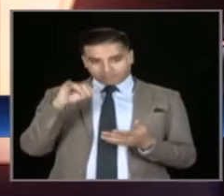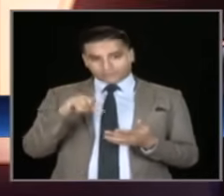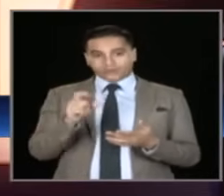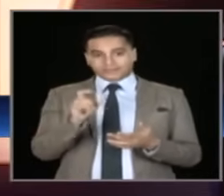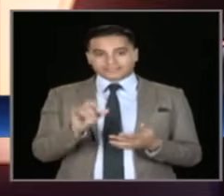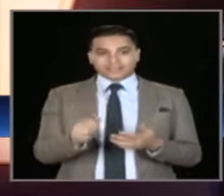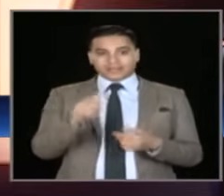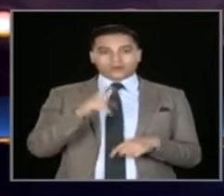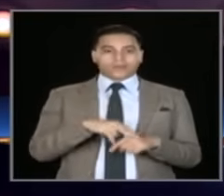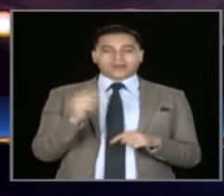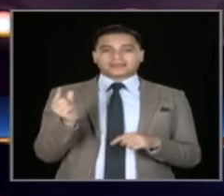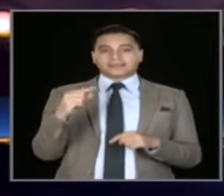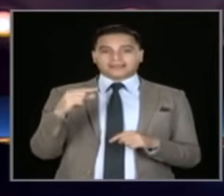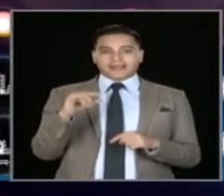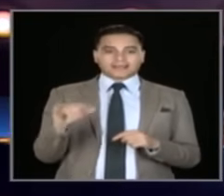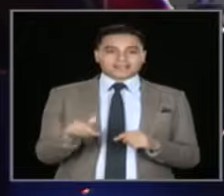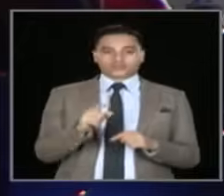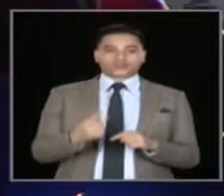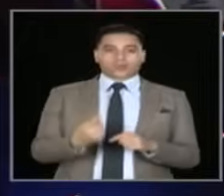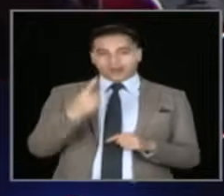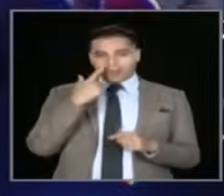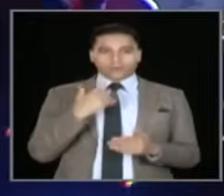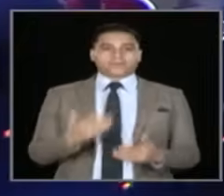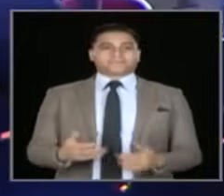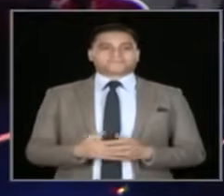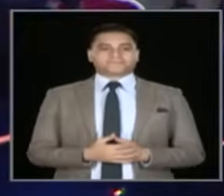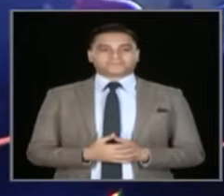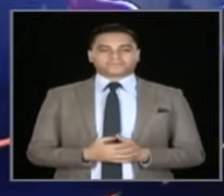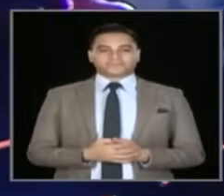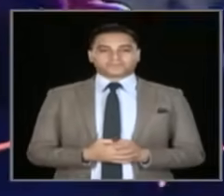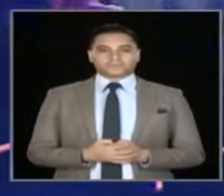وندى، ندى ومونيا. السؤال الأول،